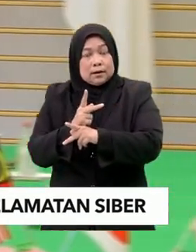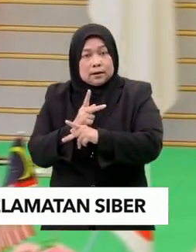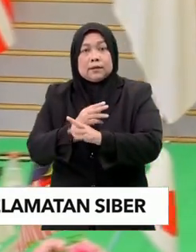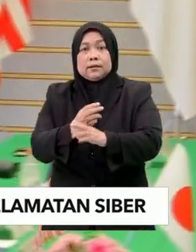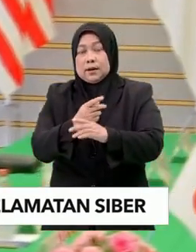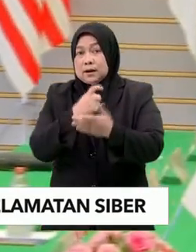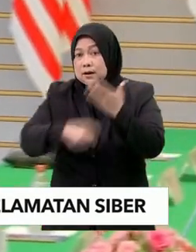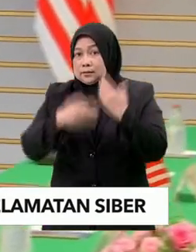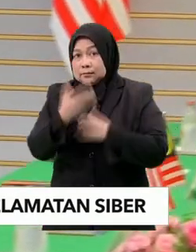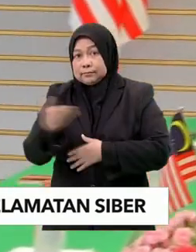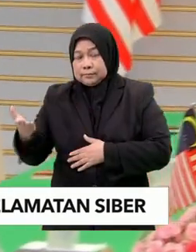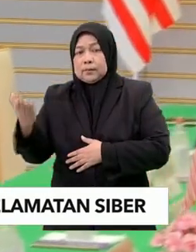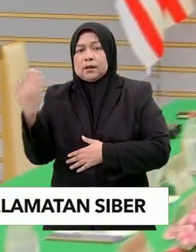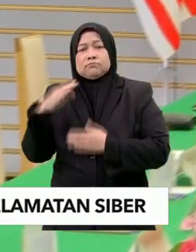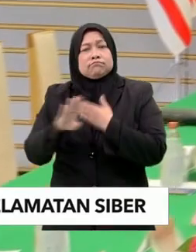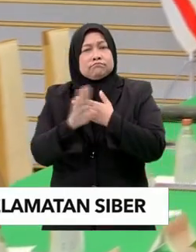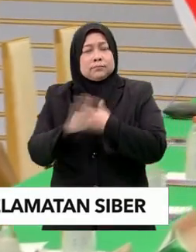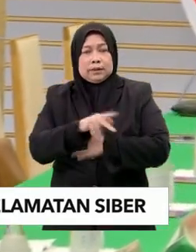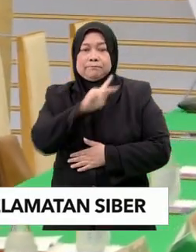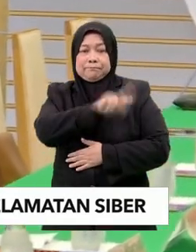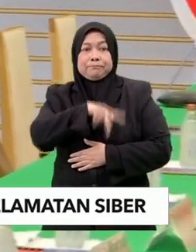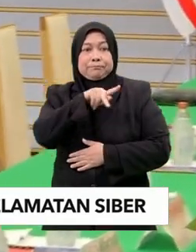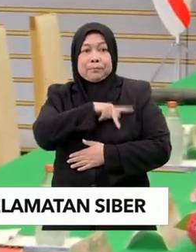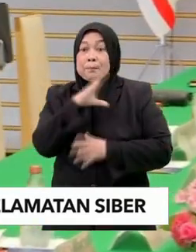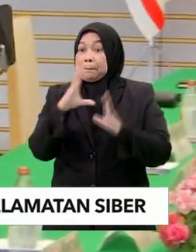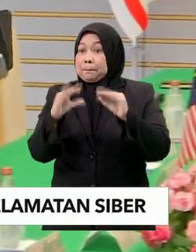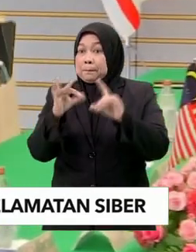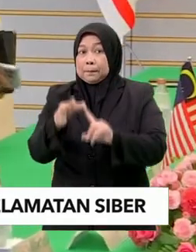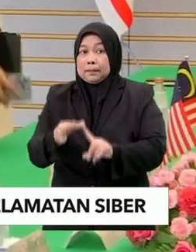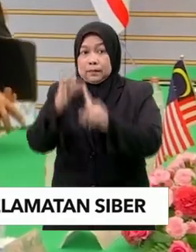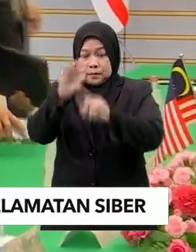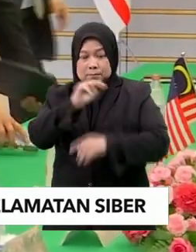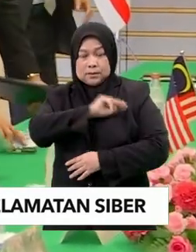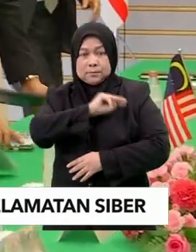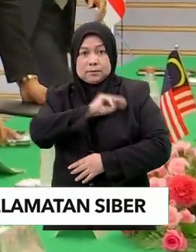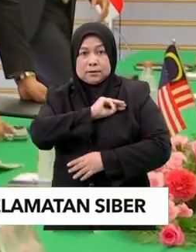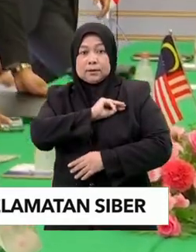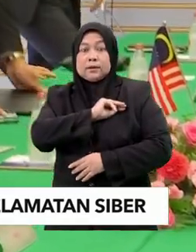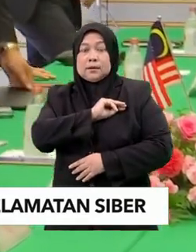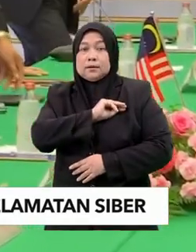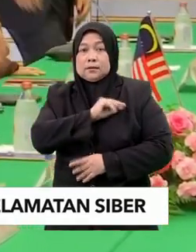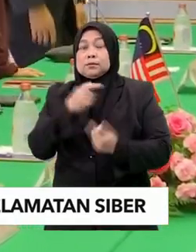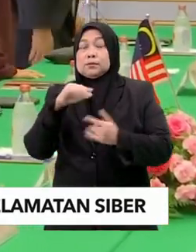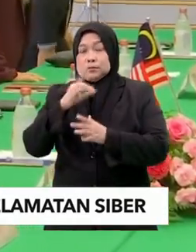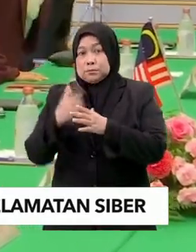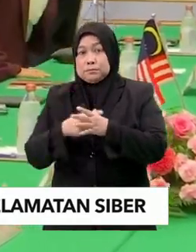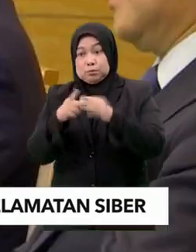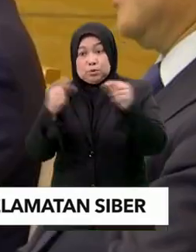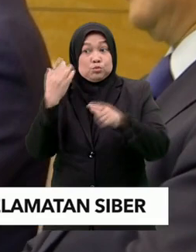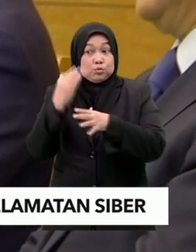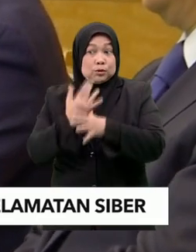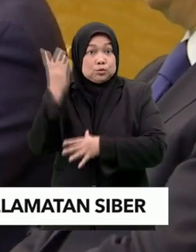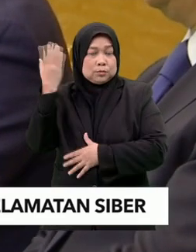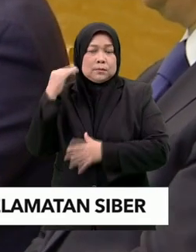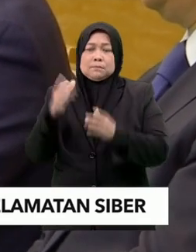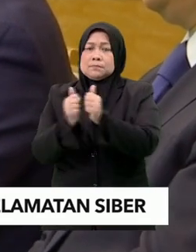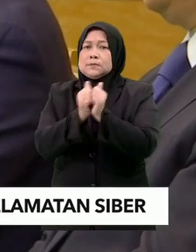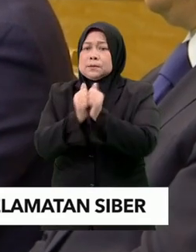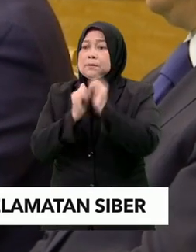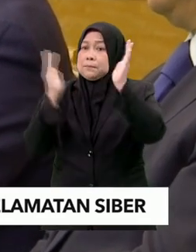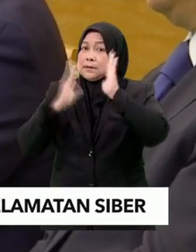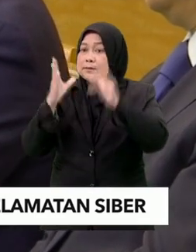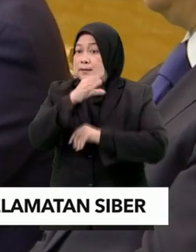data dan juga risikan ancaman menurut mesyuarat khas menteri-menteri keadilan ASEAN jepun julai lalu yang dianjurkan bersama oleh